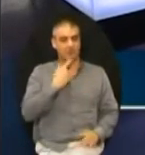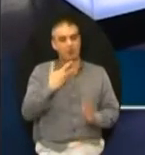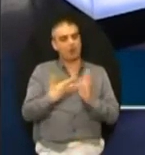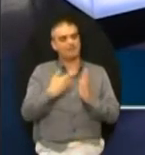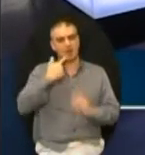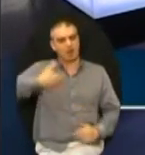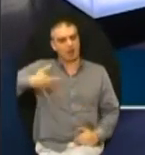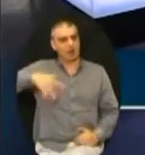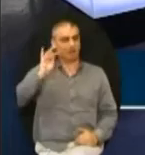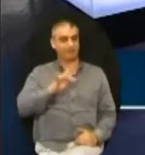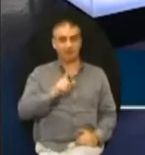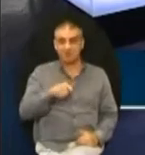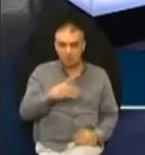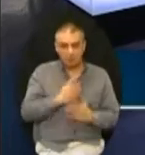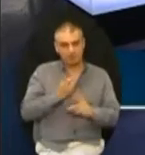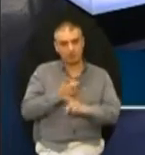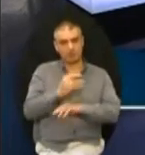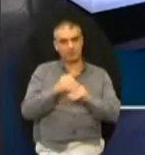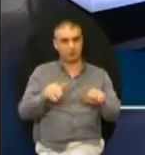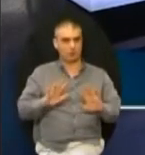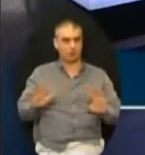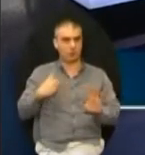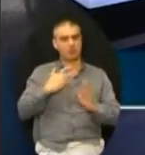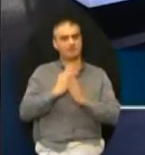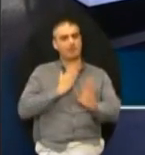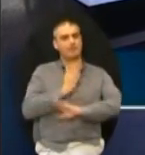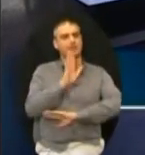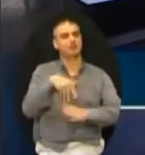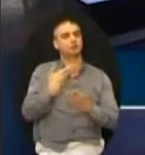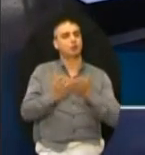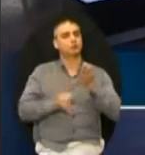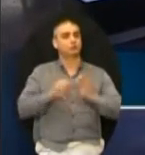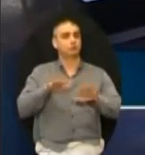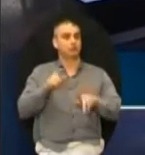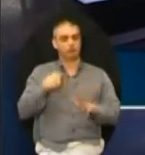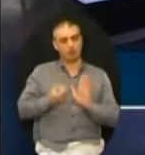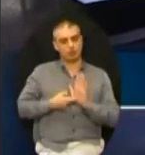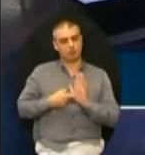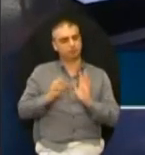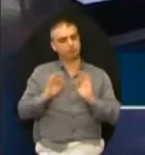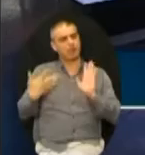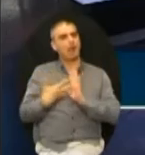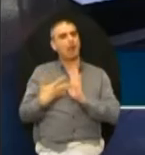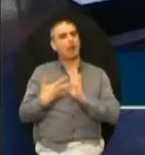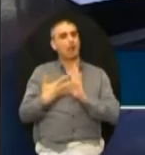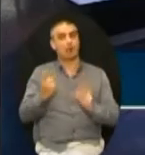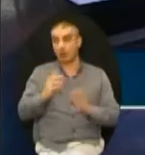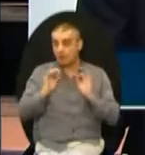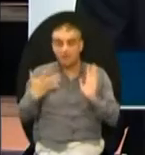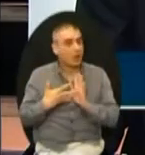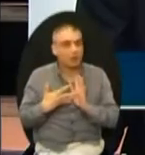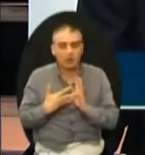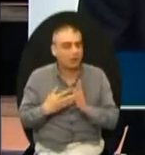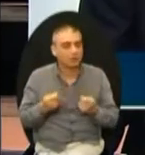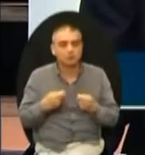אותו בחריפות. כאן נחצה קו. אני פניתי ליועץ המשפטי לממשלה ודרשתי לפתוח בחקירה. לפתוח בחקירה